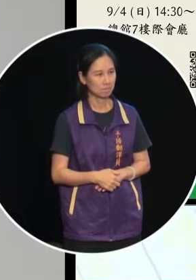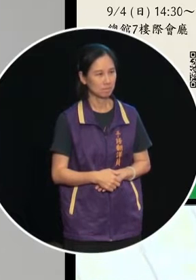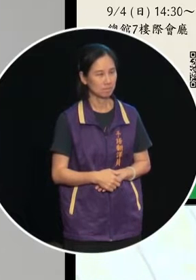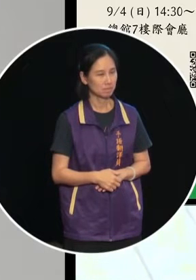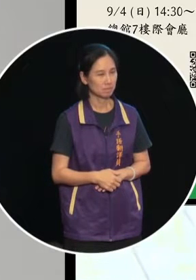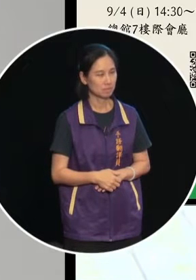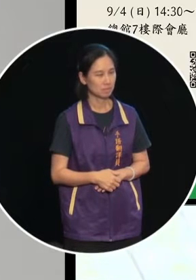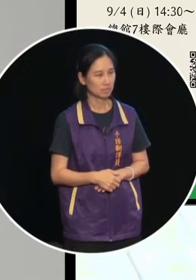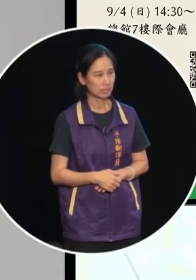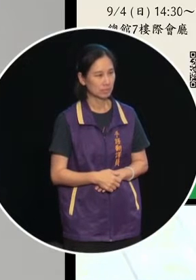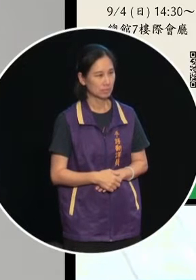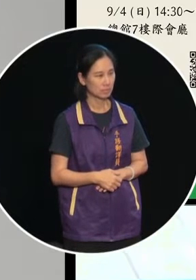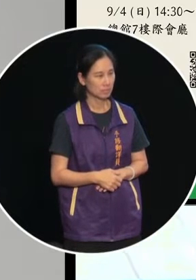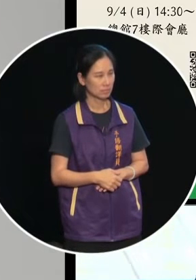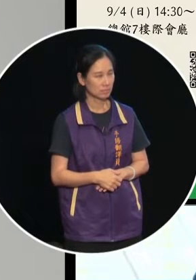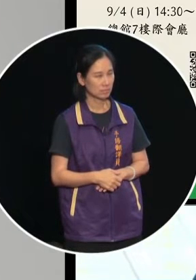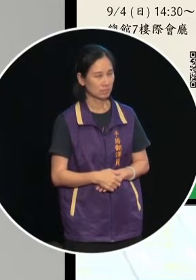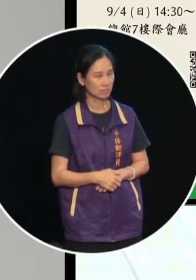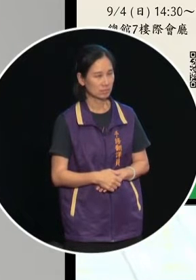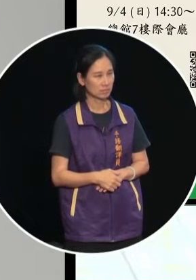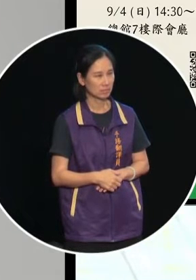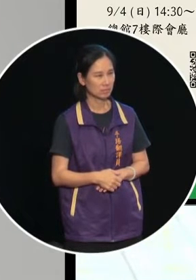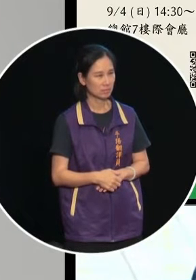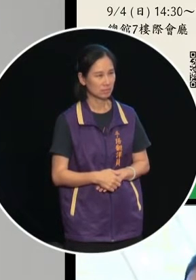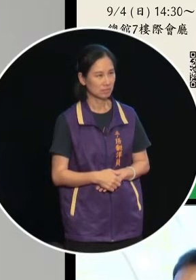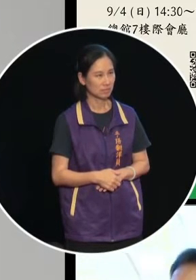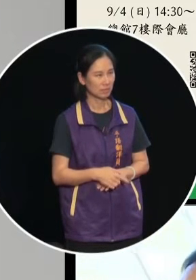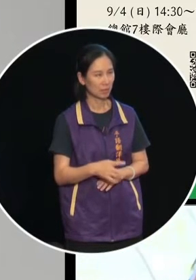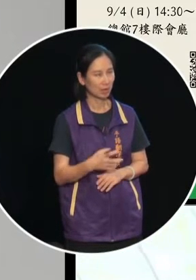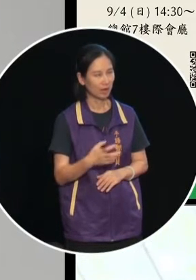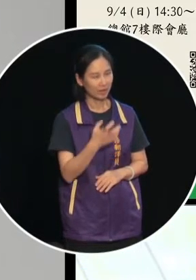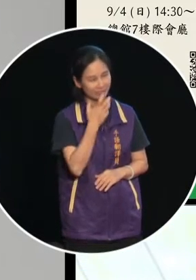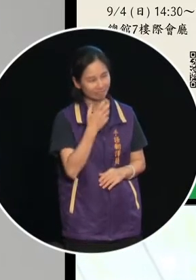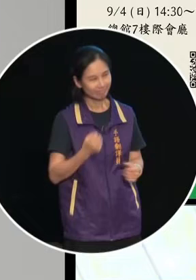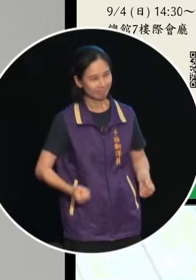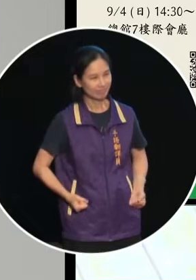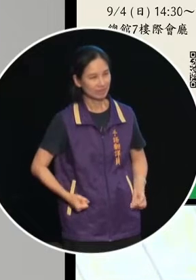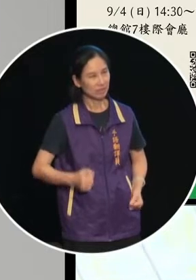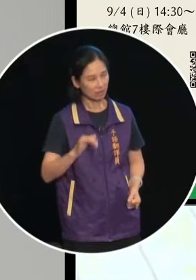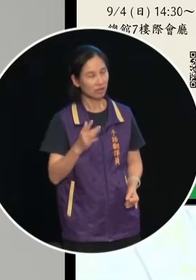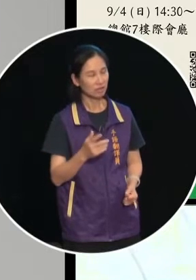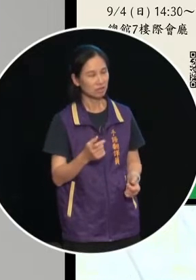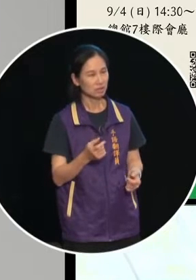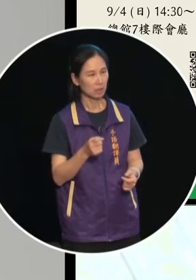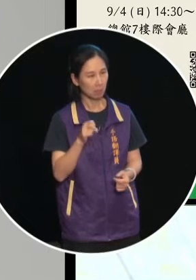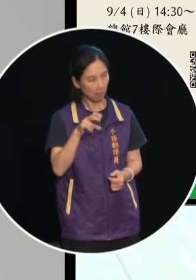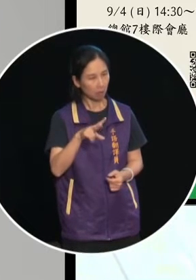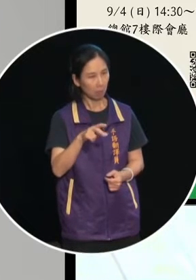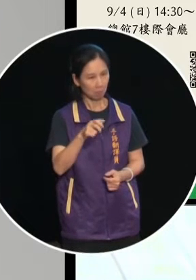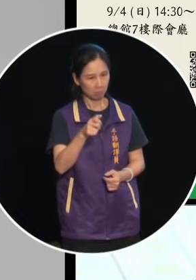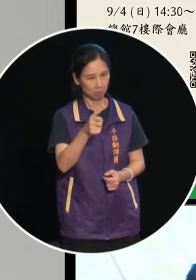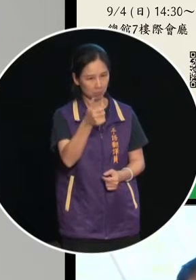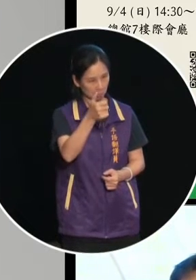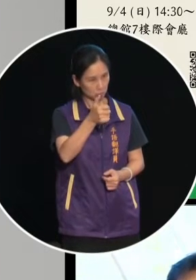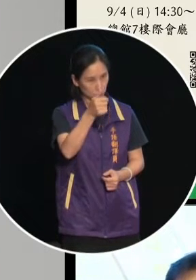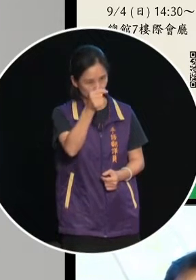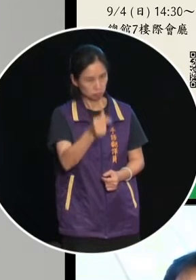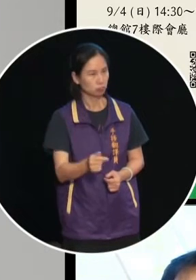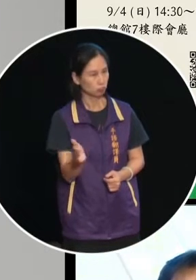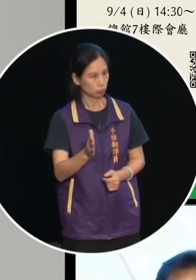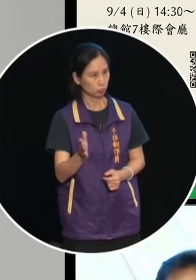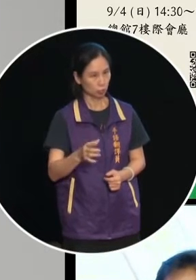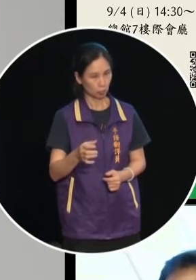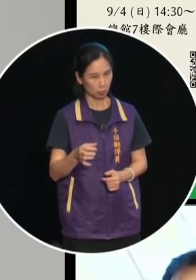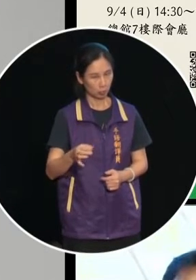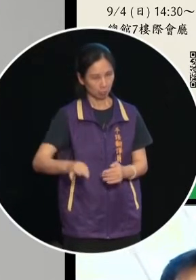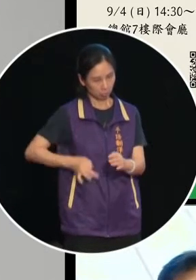是对，我觉得这个这是一种开玩笑，不过还是250亿的捐款是可能